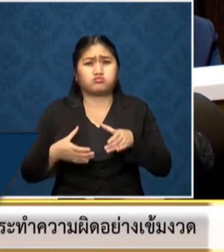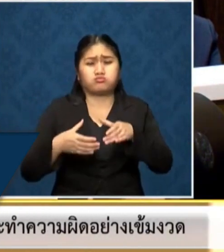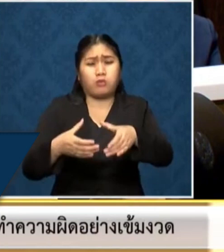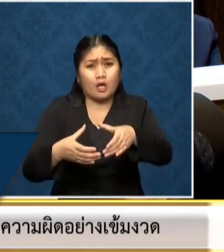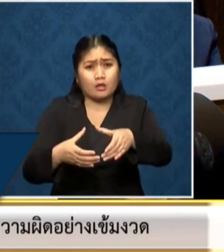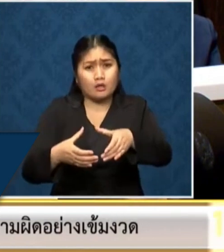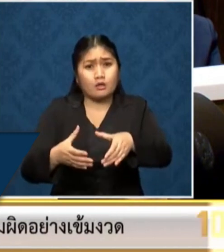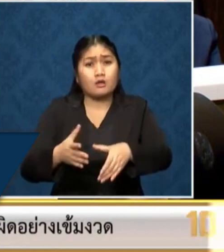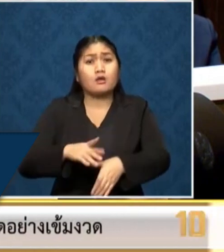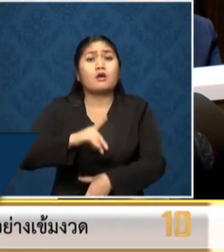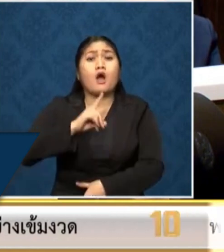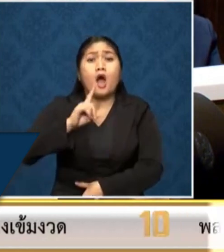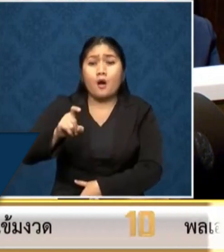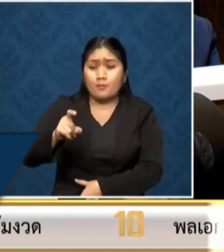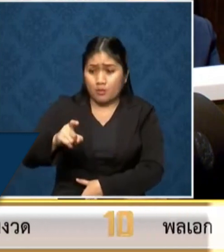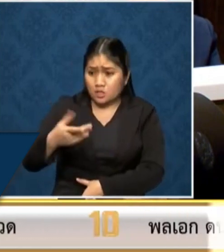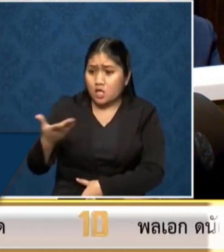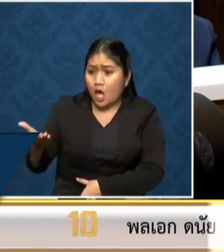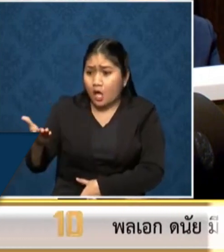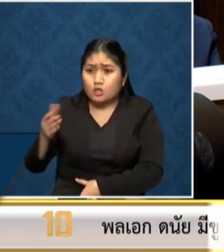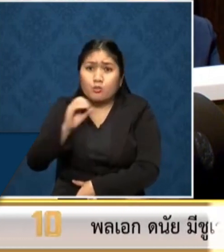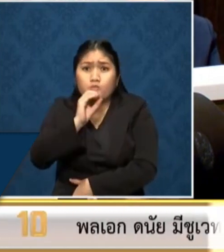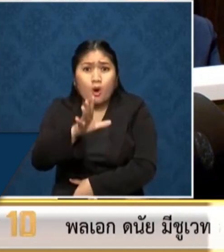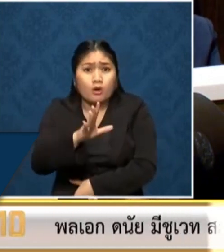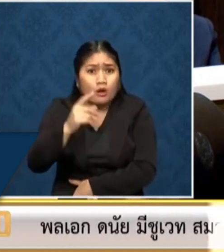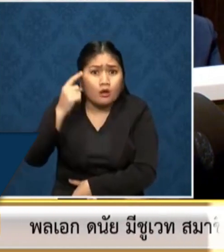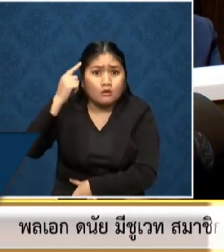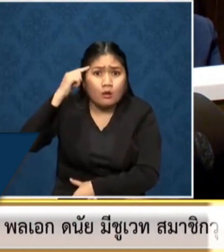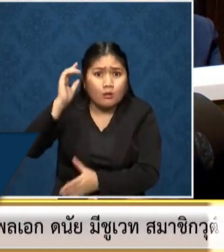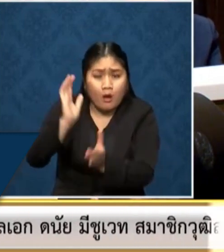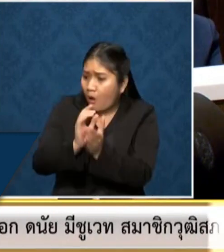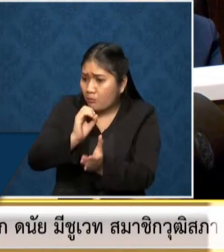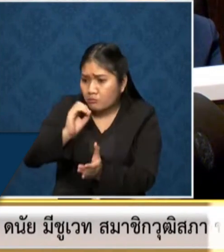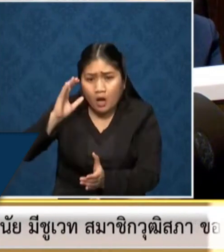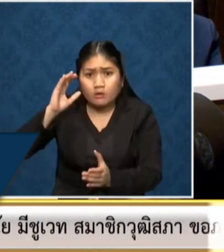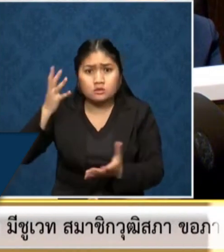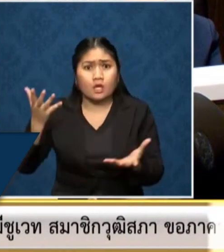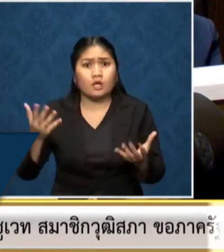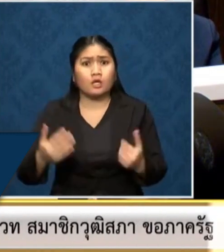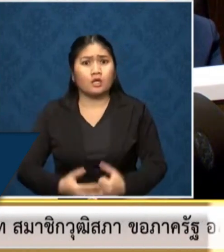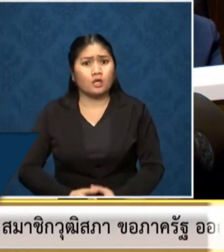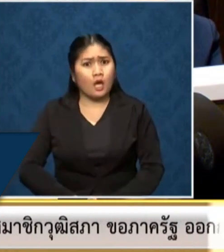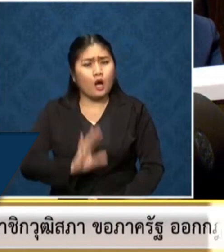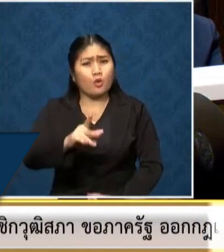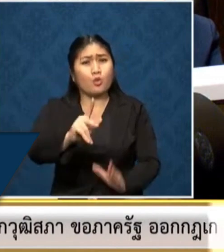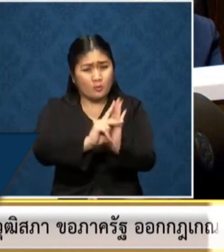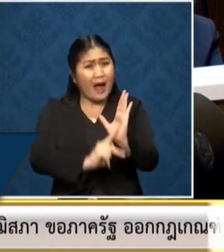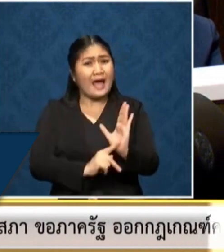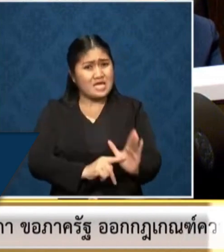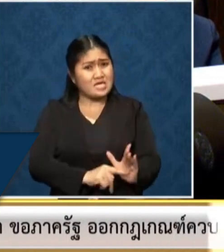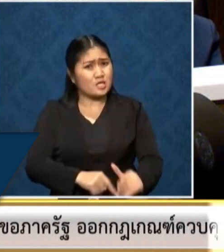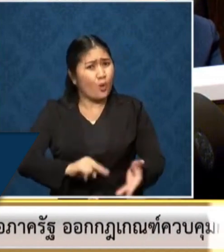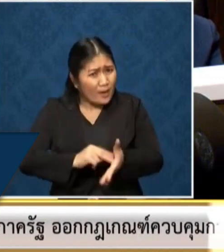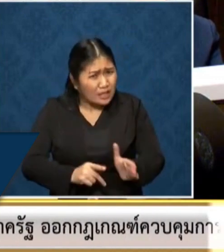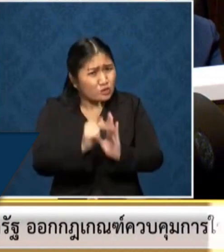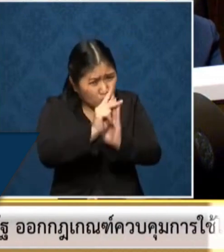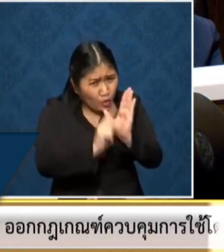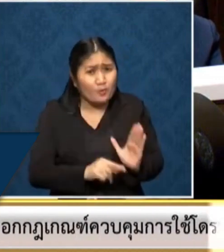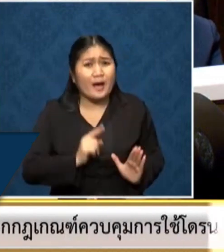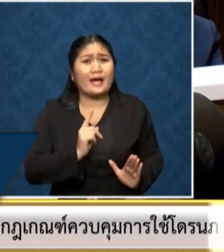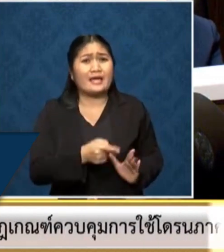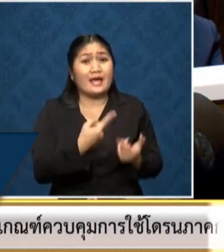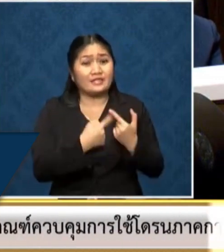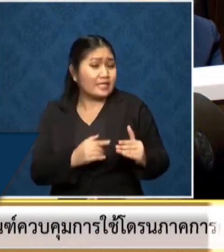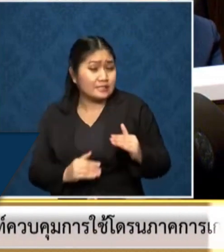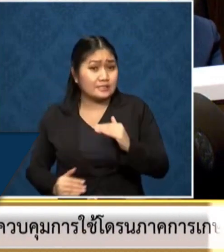ถสร้ไacas ตอรวเขาไมเข้ใจที่ทานบอกเคาไมเข้าใจเพระเขาบอกว่า Leist.ดหมายก็คอกดหมายแต่ส่มของคามเป็มน